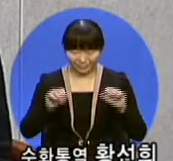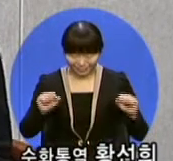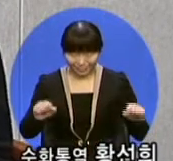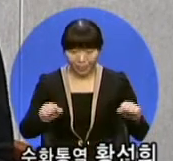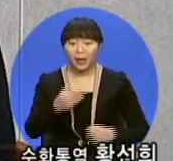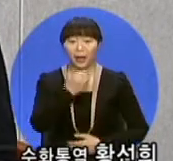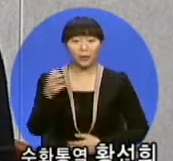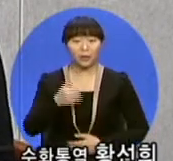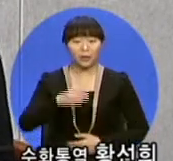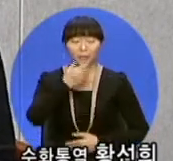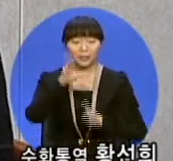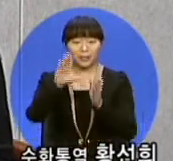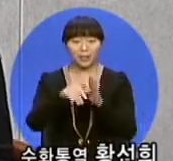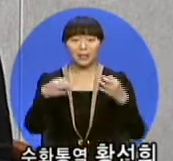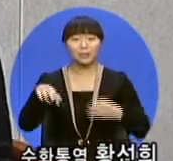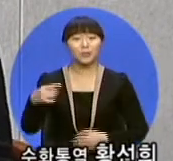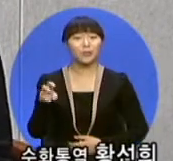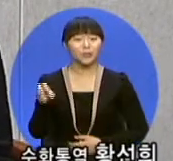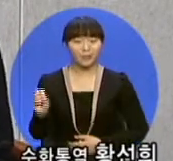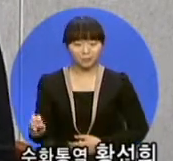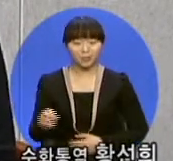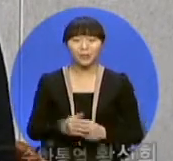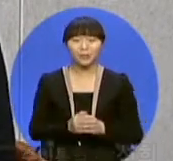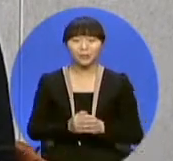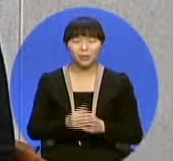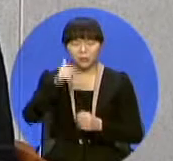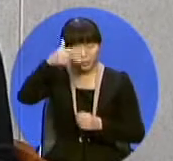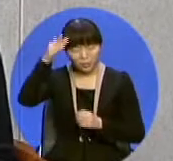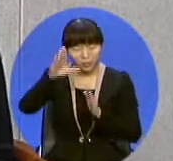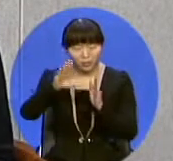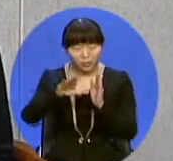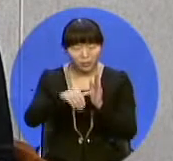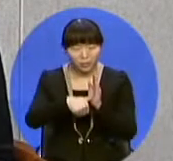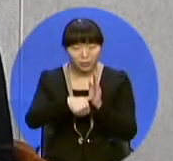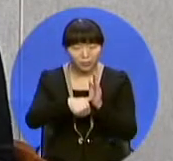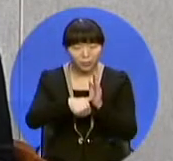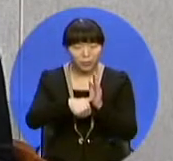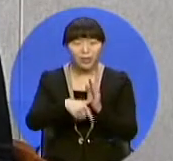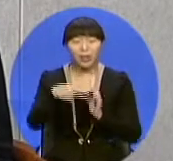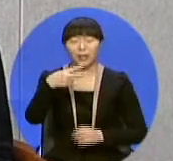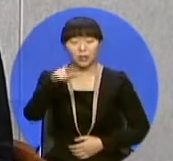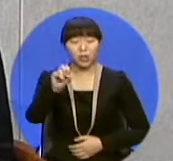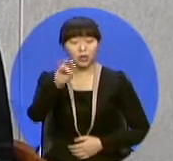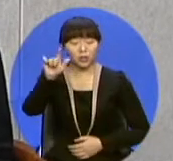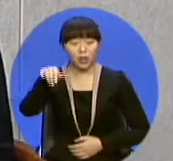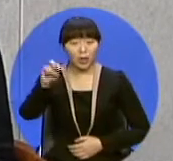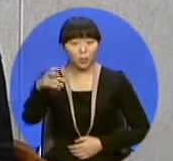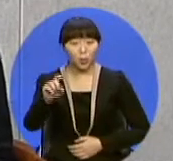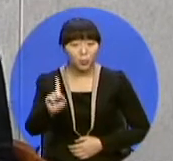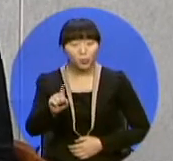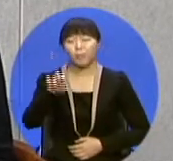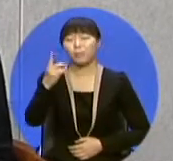안녕하세요. 행복으로 가는 복지시대 김소영입니다. 조선시대 최고의 실학자 다산 정약용 선생은